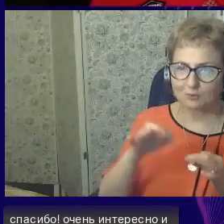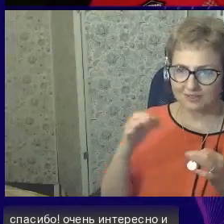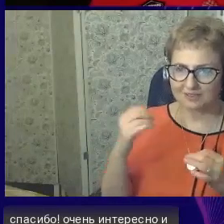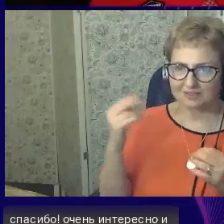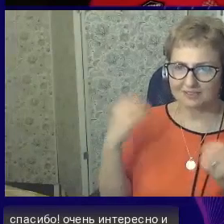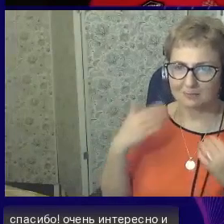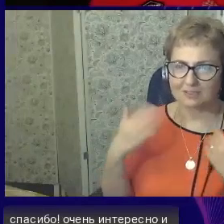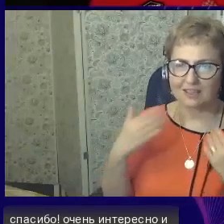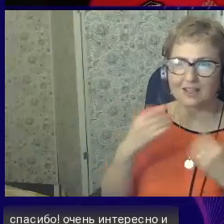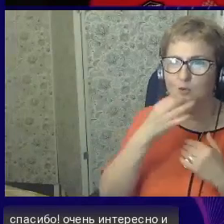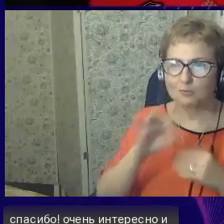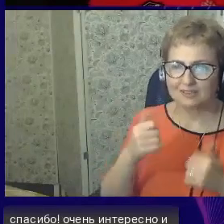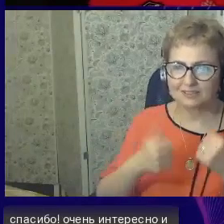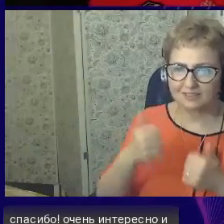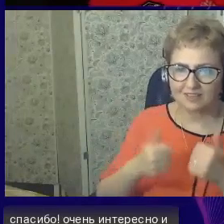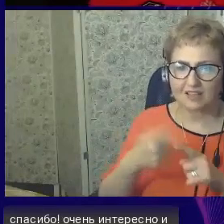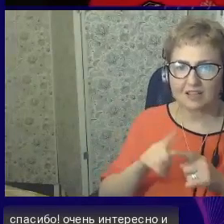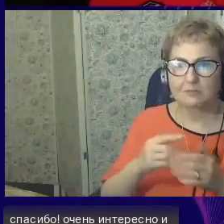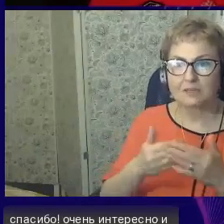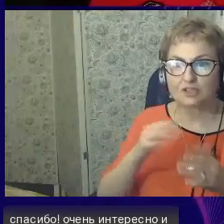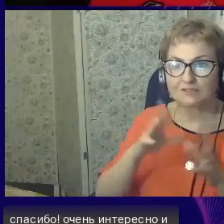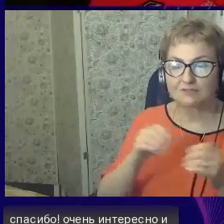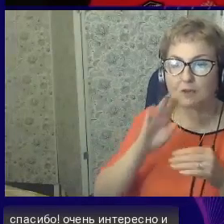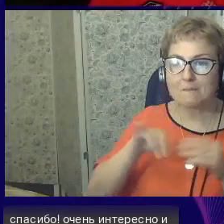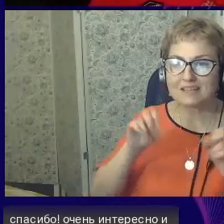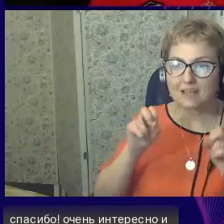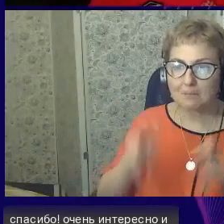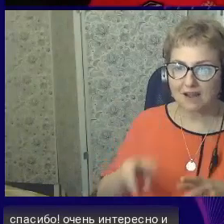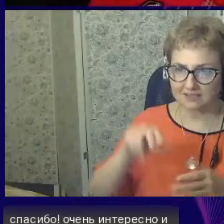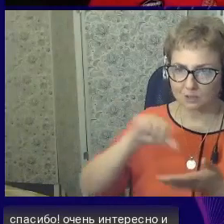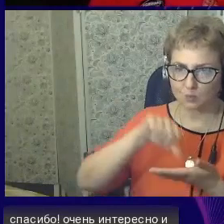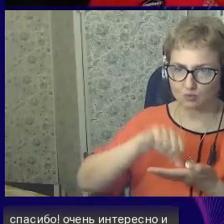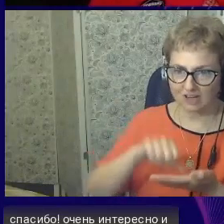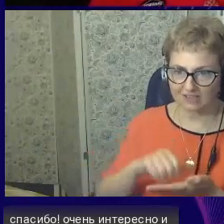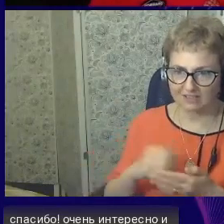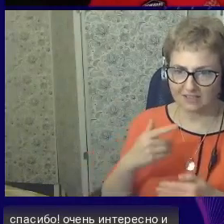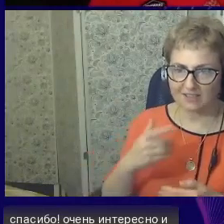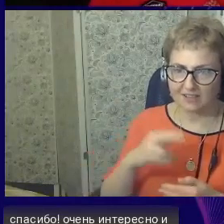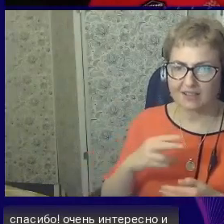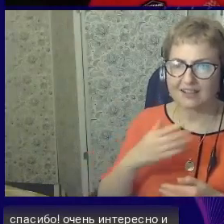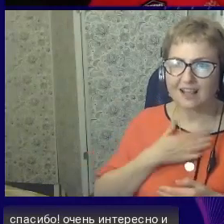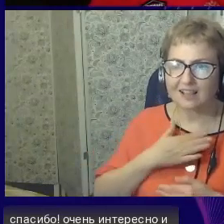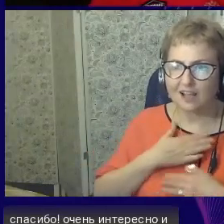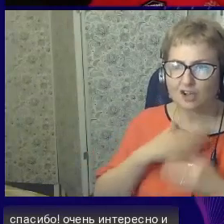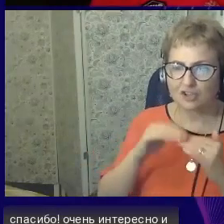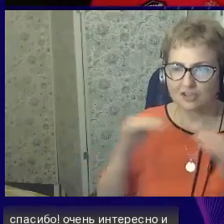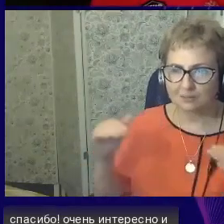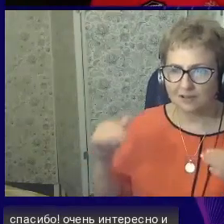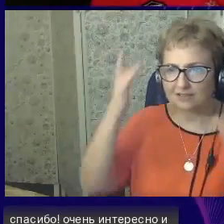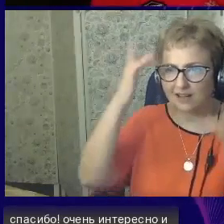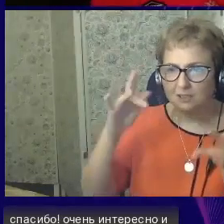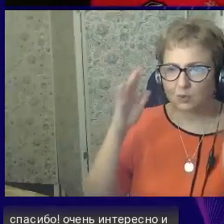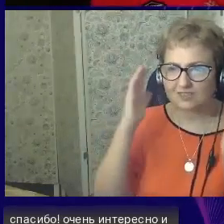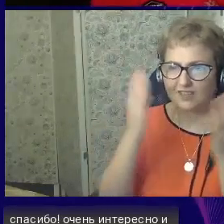занятий и любых соревнований – это прежде всего безопасность участников. И именно для наших ребят с